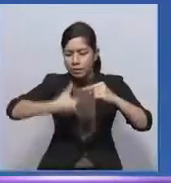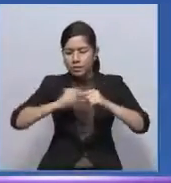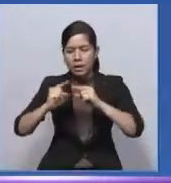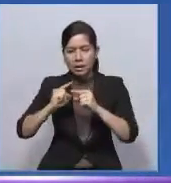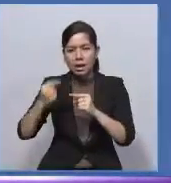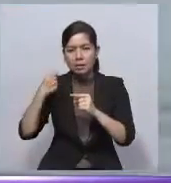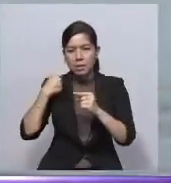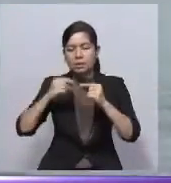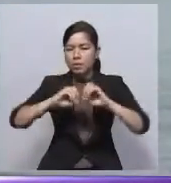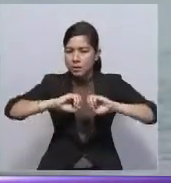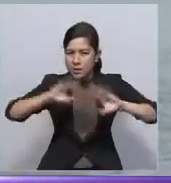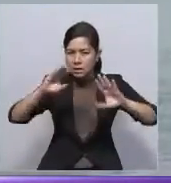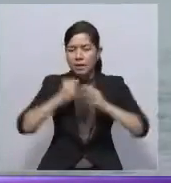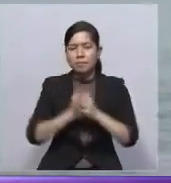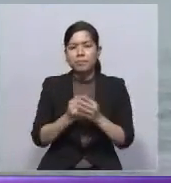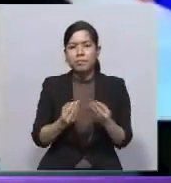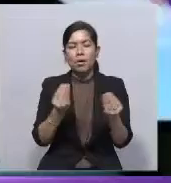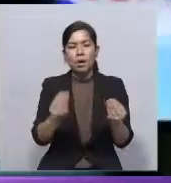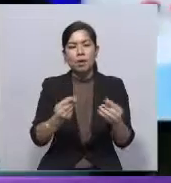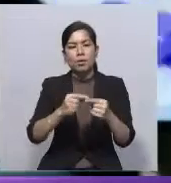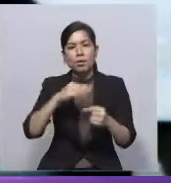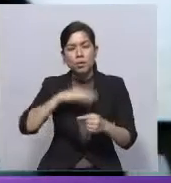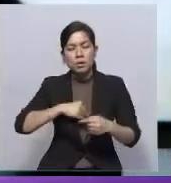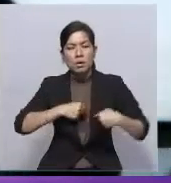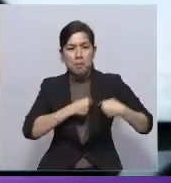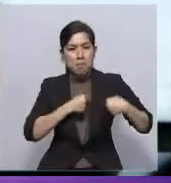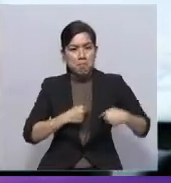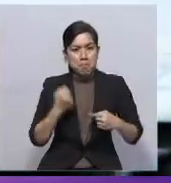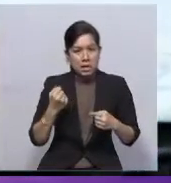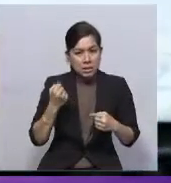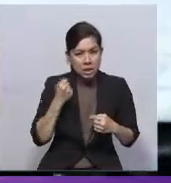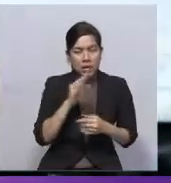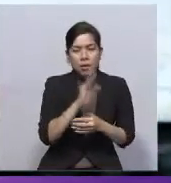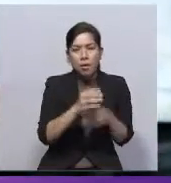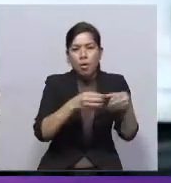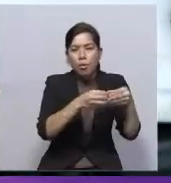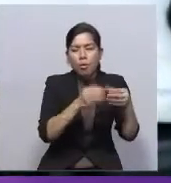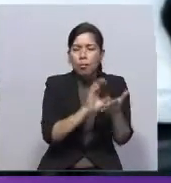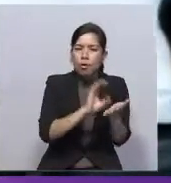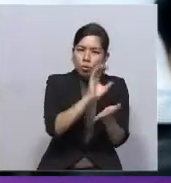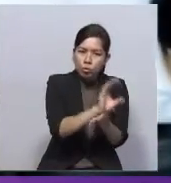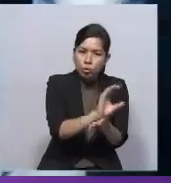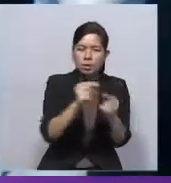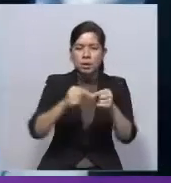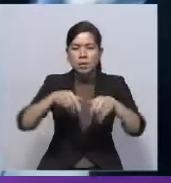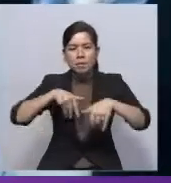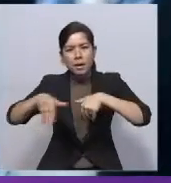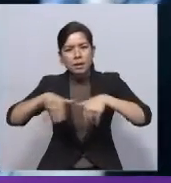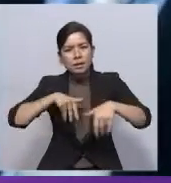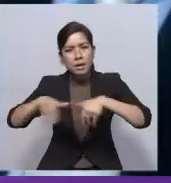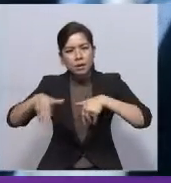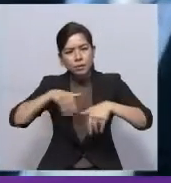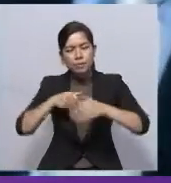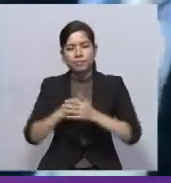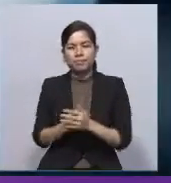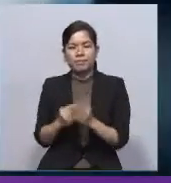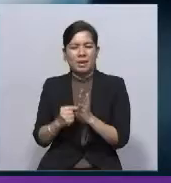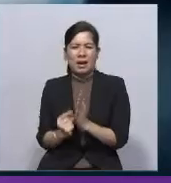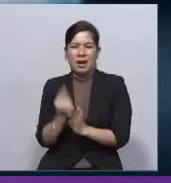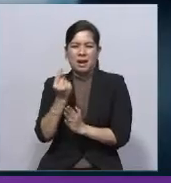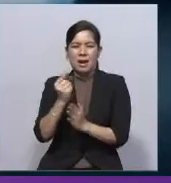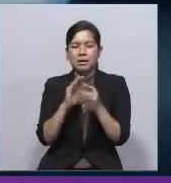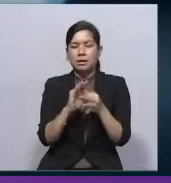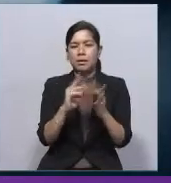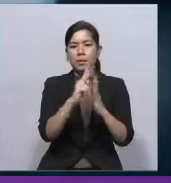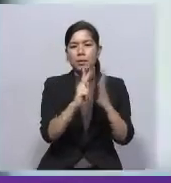นระบบสร้างความมั่นใจให้กับทั้งนักลงทุนและประชาชนในพื้นที่ซึ่งถือเป็นครั้งแรกของกฎหม